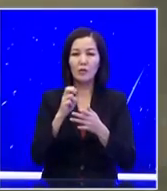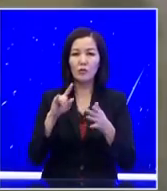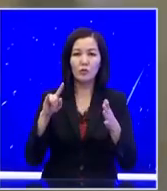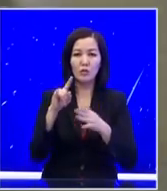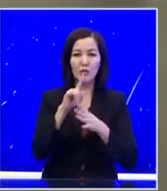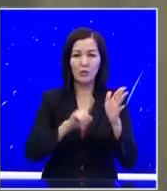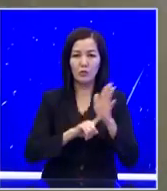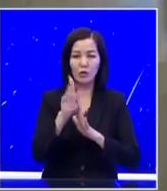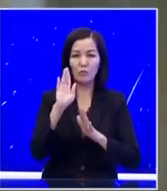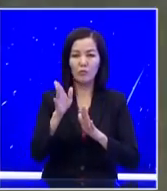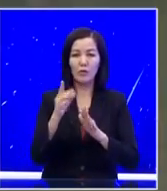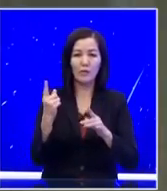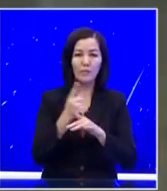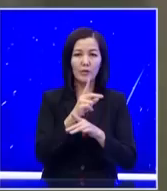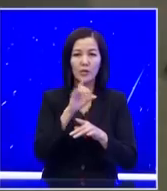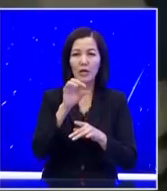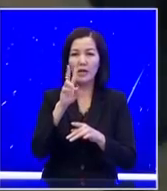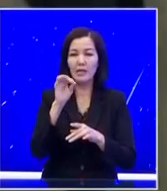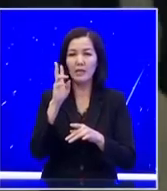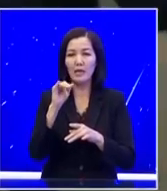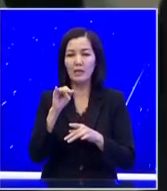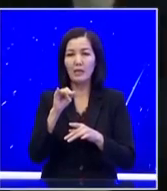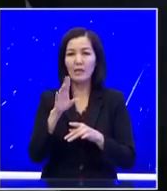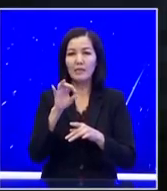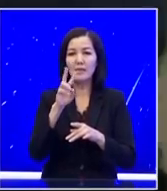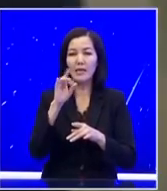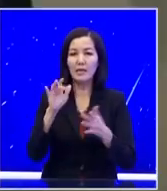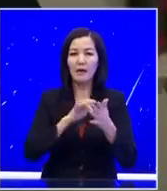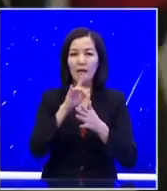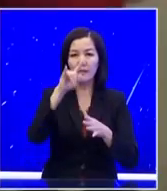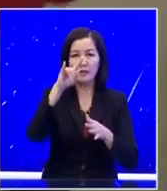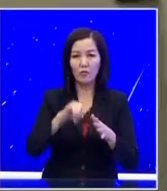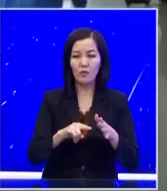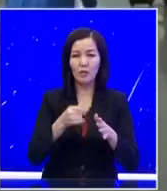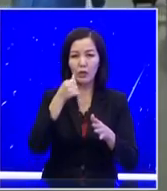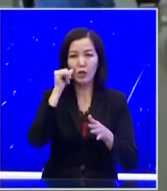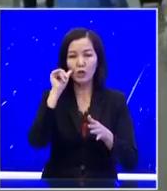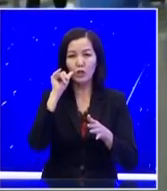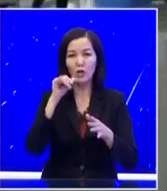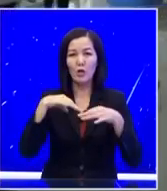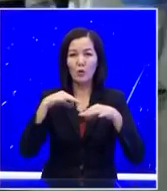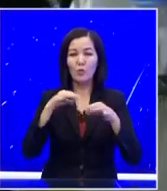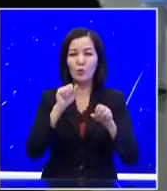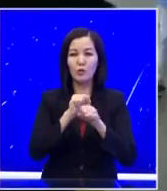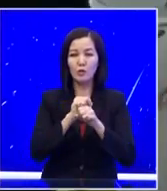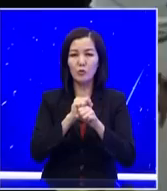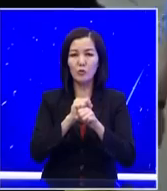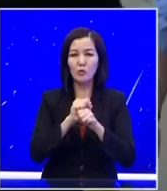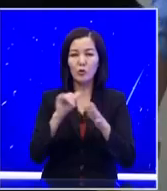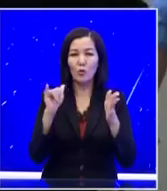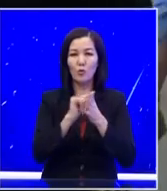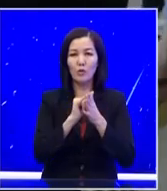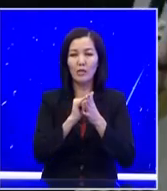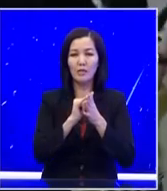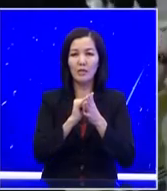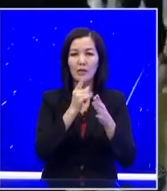рейс ұшатын болады. Алғашқы ұшақ Хайнань провинциясындағы Санья қаласына қонады. Ал кеше көлік қозғалысын тежеу үшін орнатылған барлық